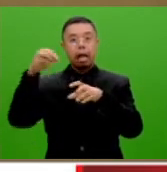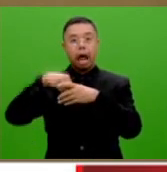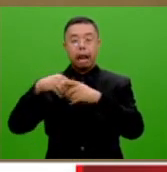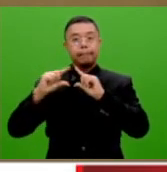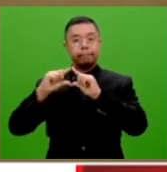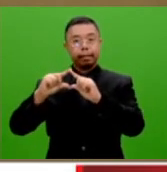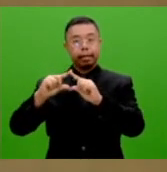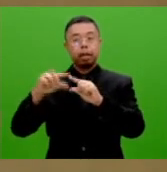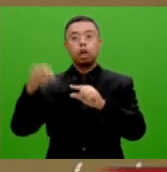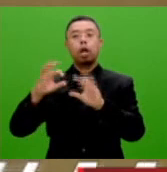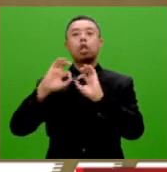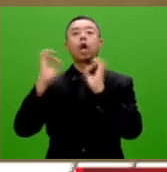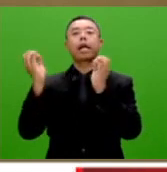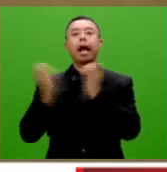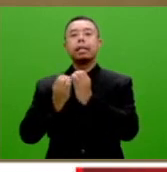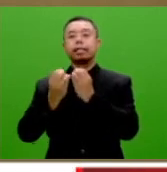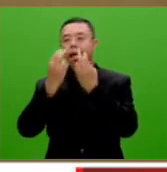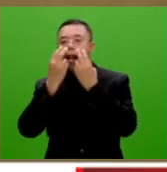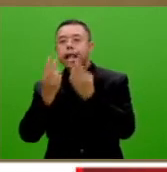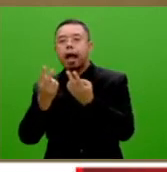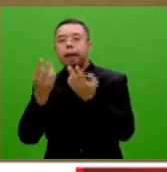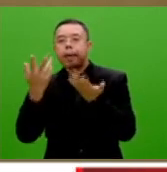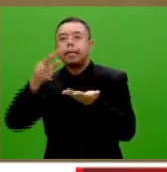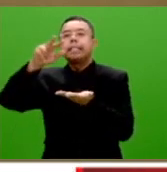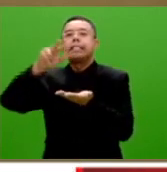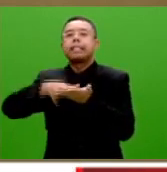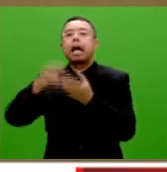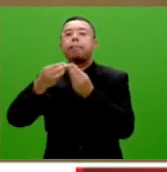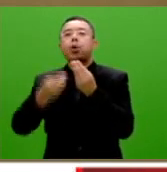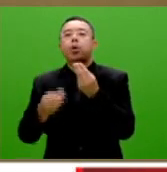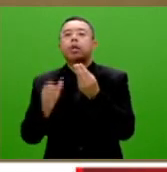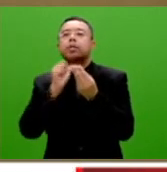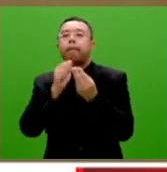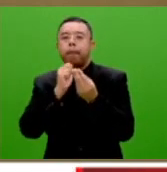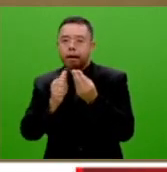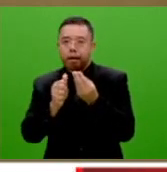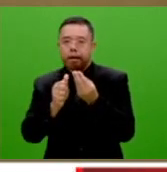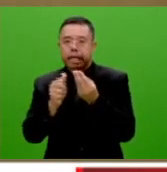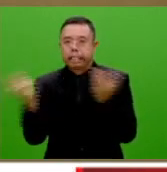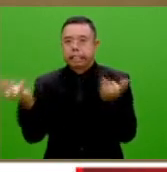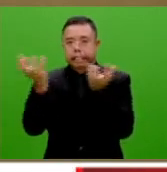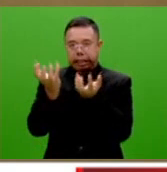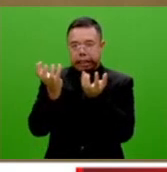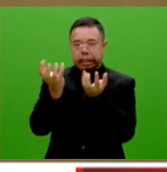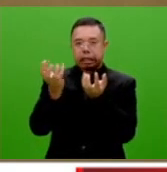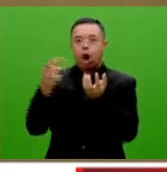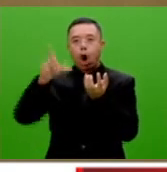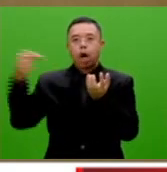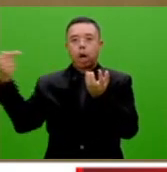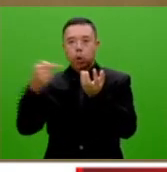merupakan masalah penilaian keabsahan kepengurusan Partai Demokrat antara